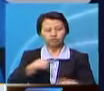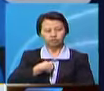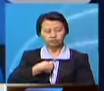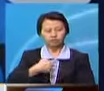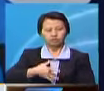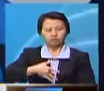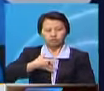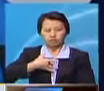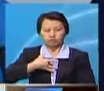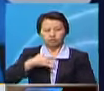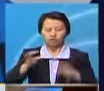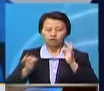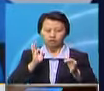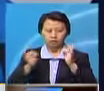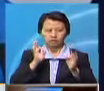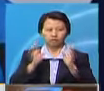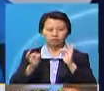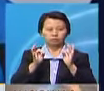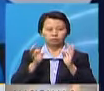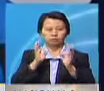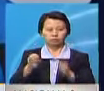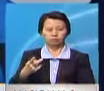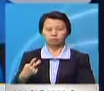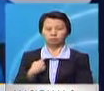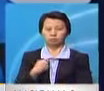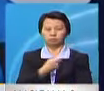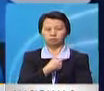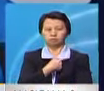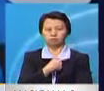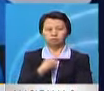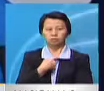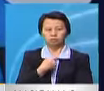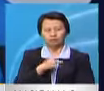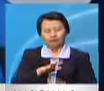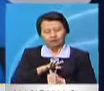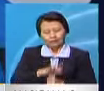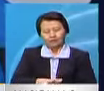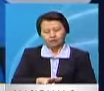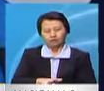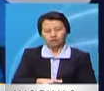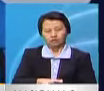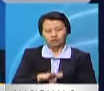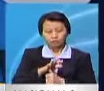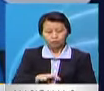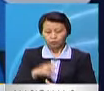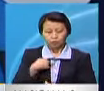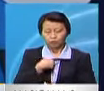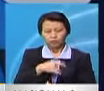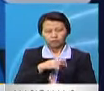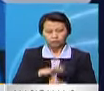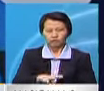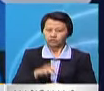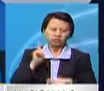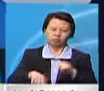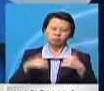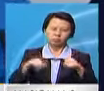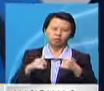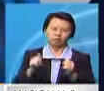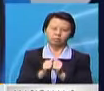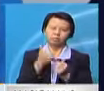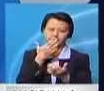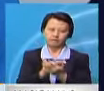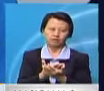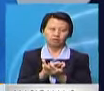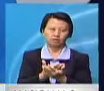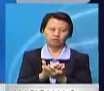rasa kalau kita put pressure, kita tak dapat dapat bermain dengan baik lah.